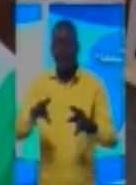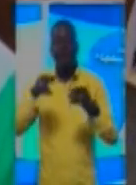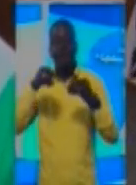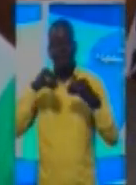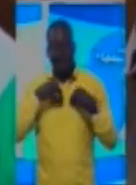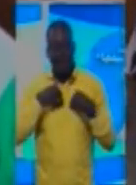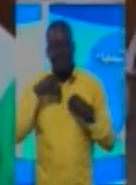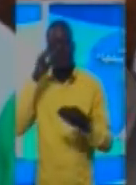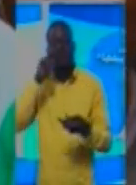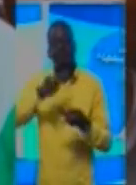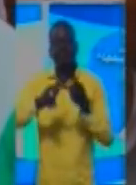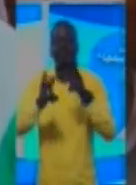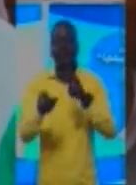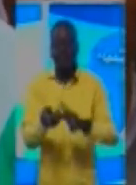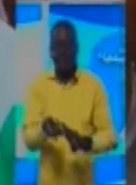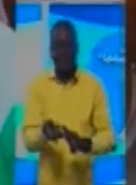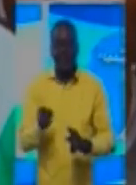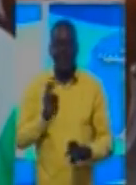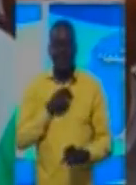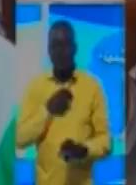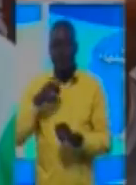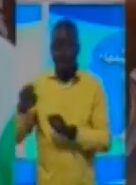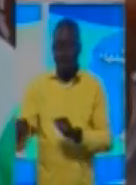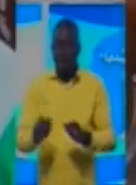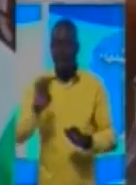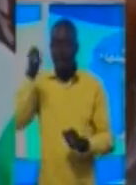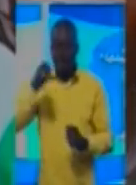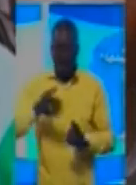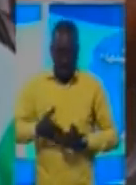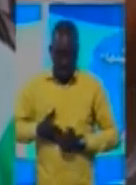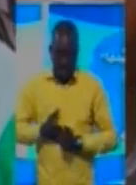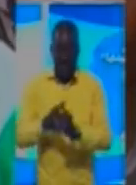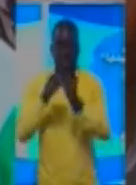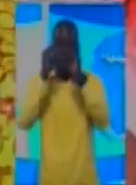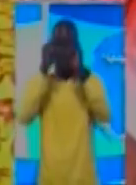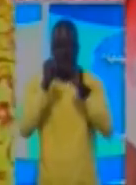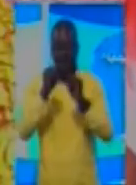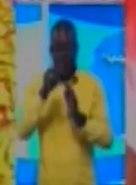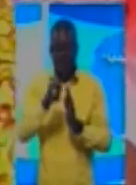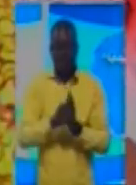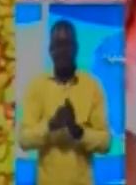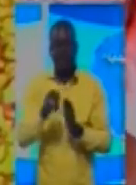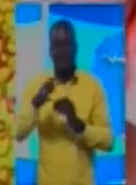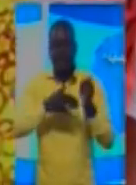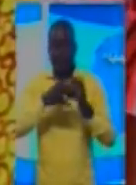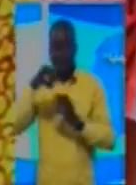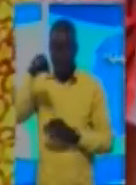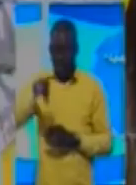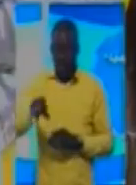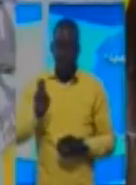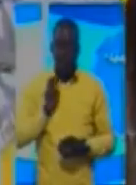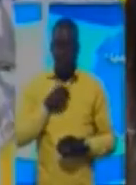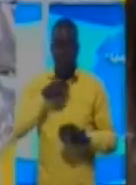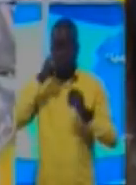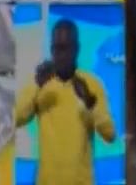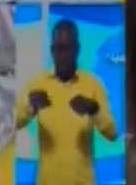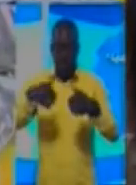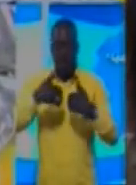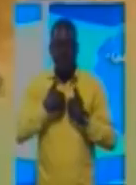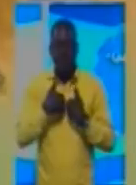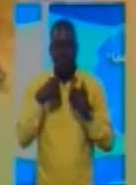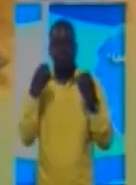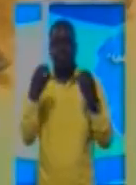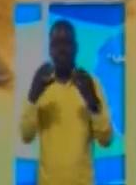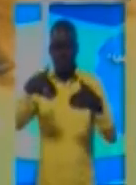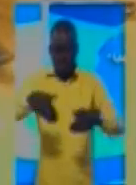ce parrainage. Et nous sommes engagés à accompagner l'institution afin que nous puissions avoir le maximum de jeunes